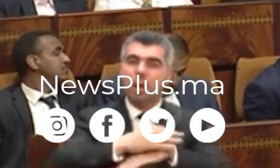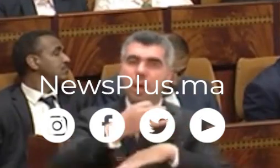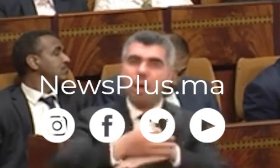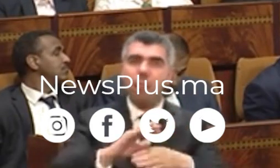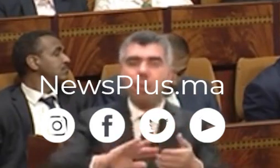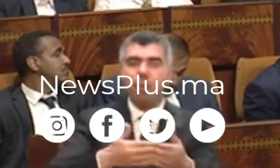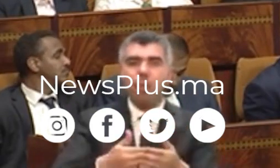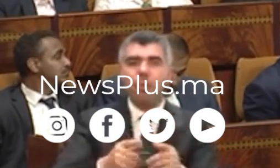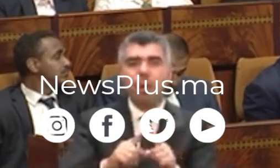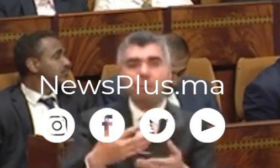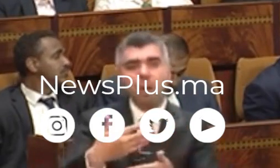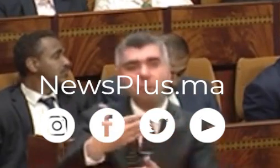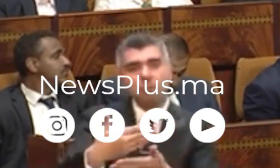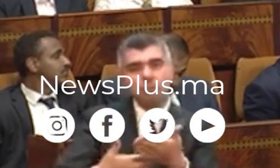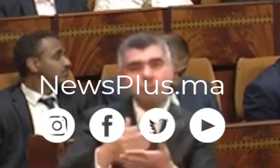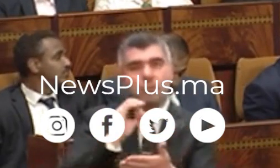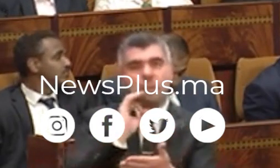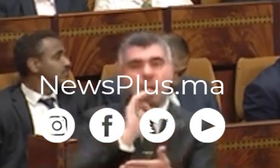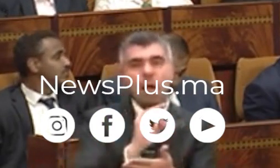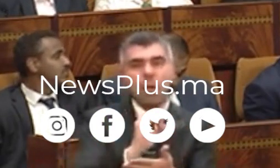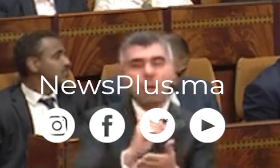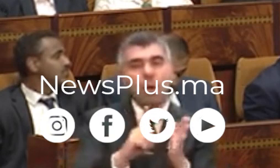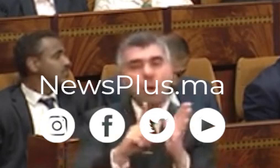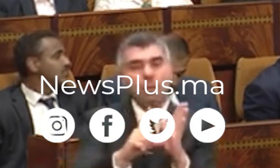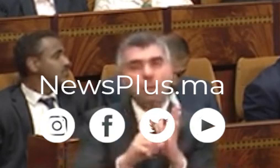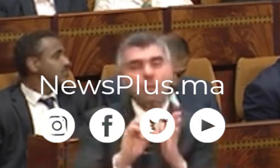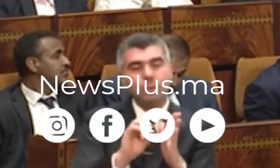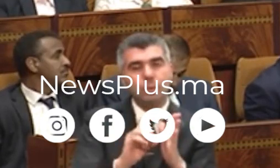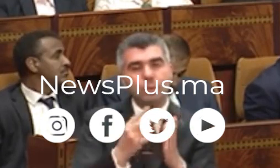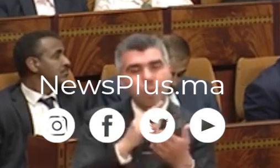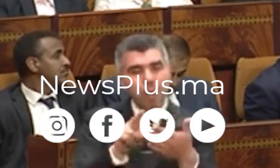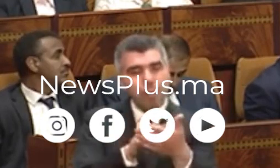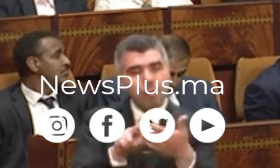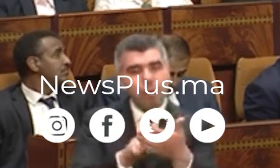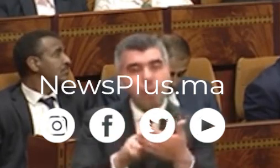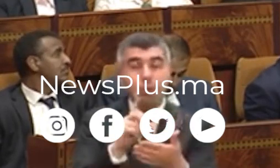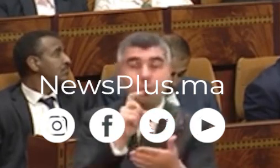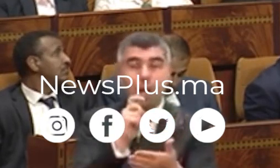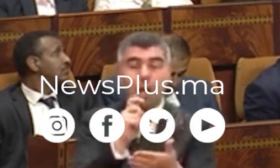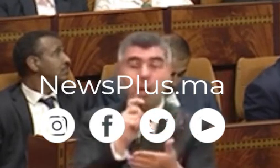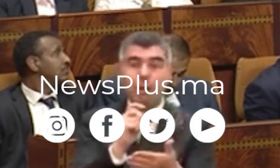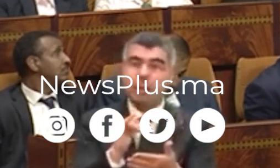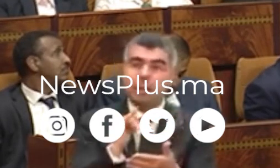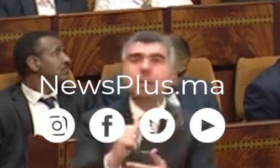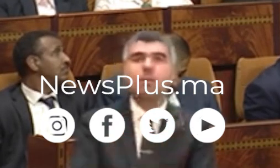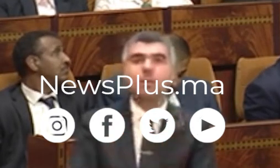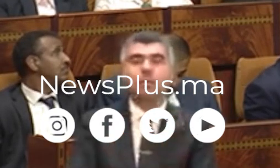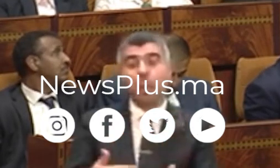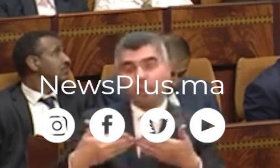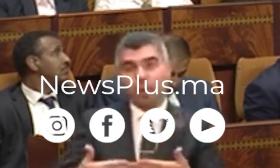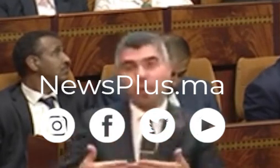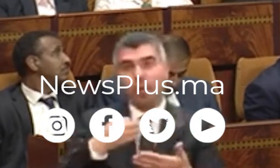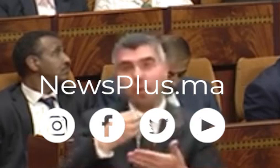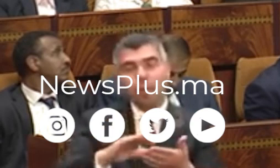وتمسكون النص القانوني بين يديكم، راه عندك أنت تتصفحه. حول الجلسة الشهرية اليوم، نريد أن